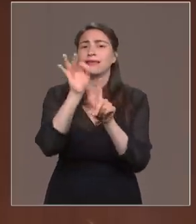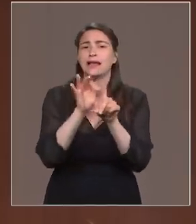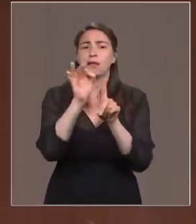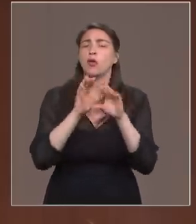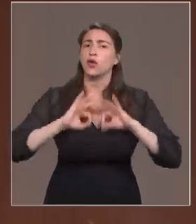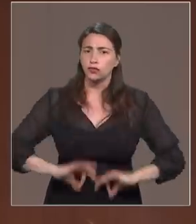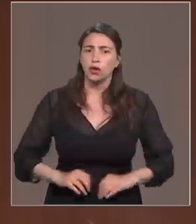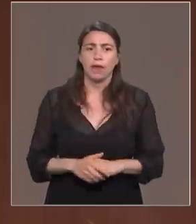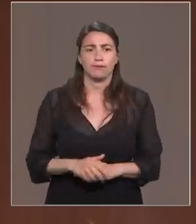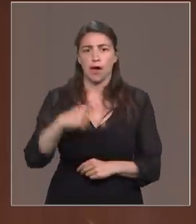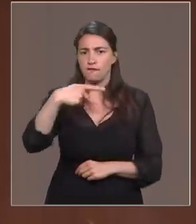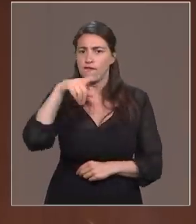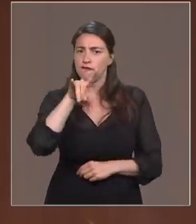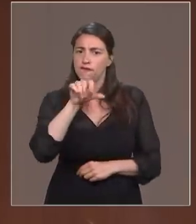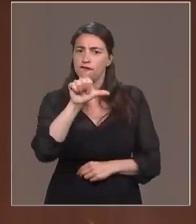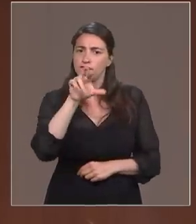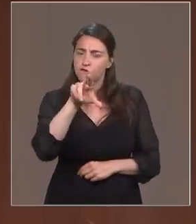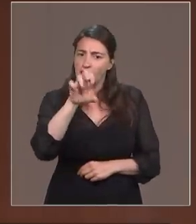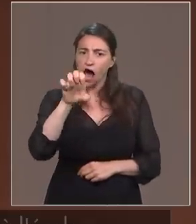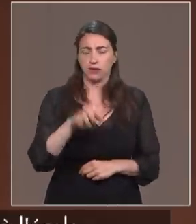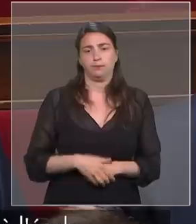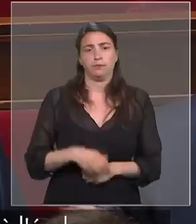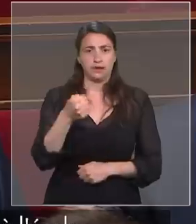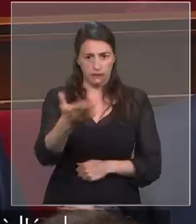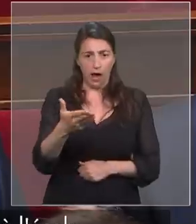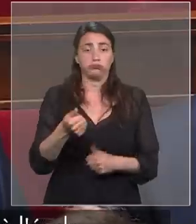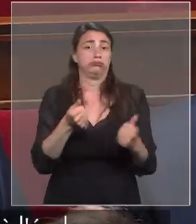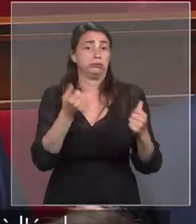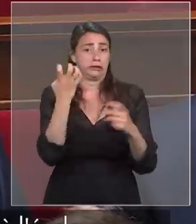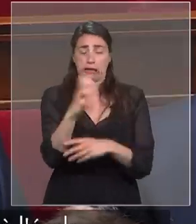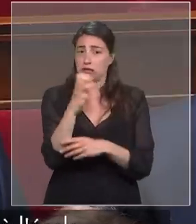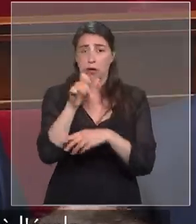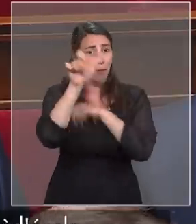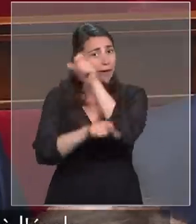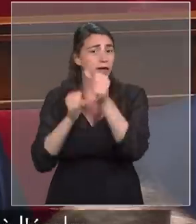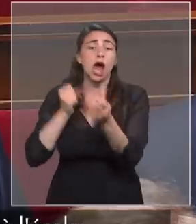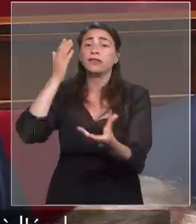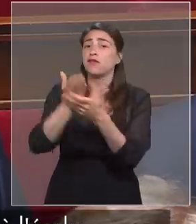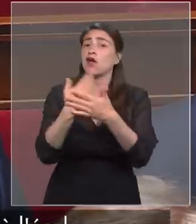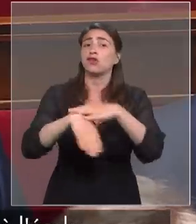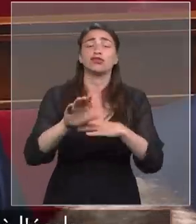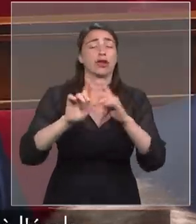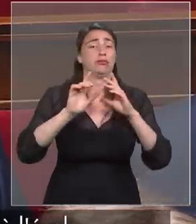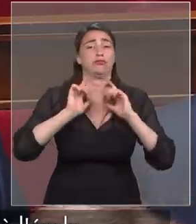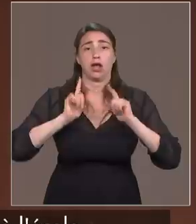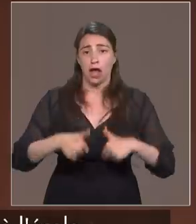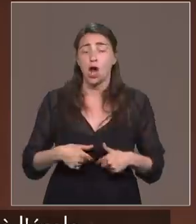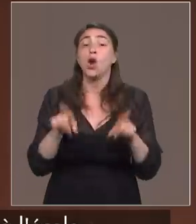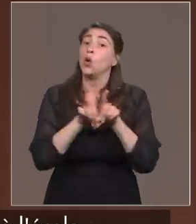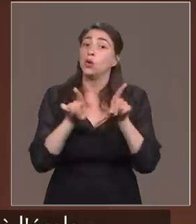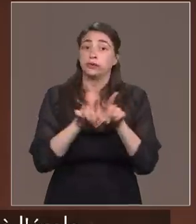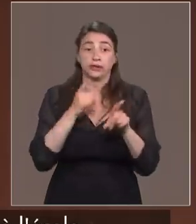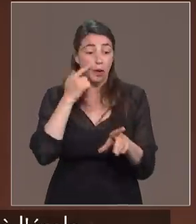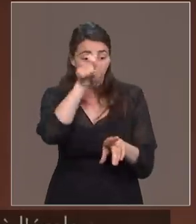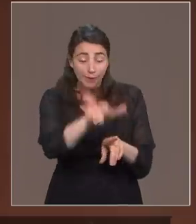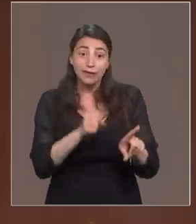c'est un réseau de 400 référents à travers le territoire. C'est la création d'un protocole de prise en charge des victimes